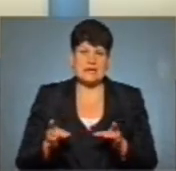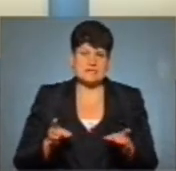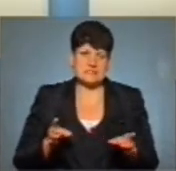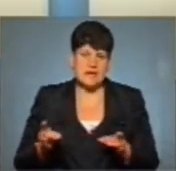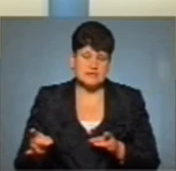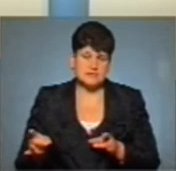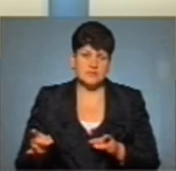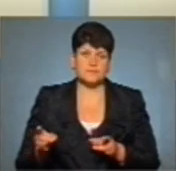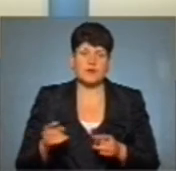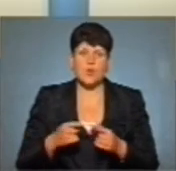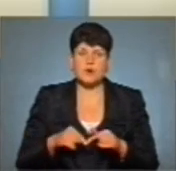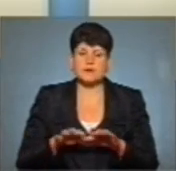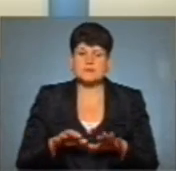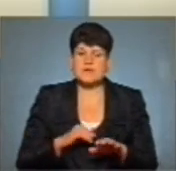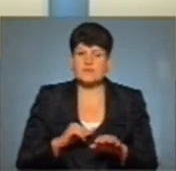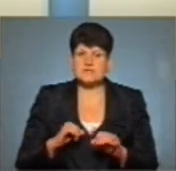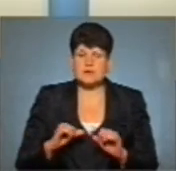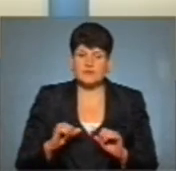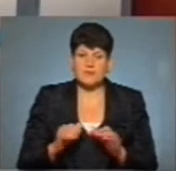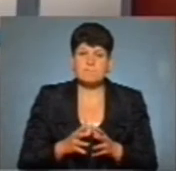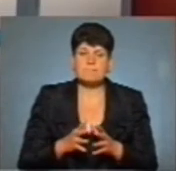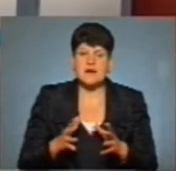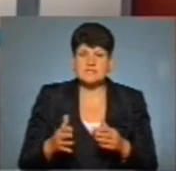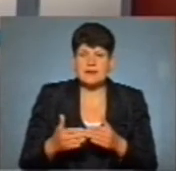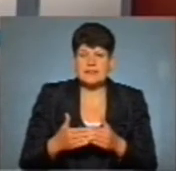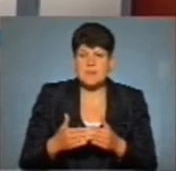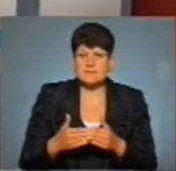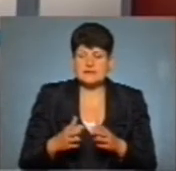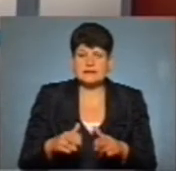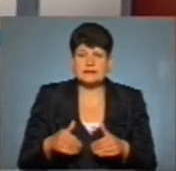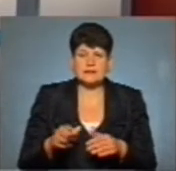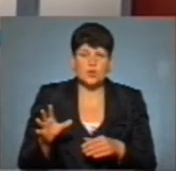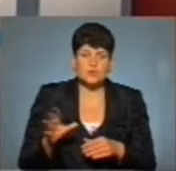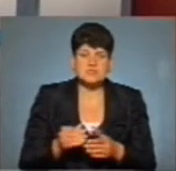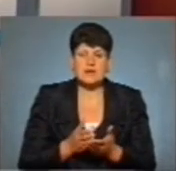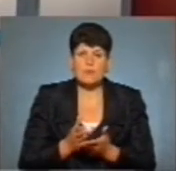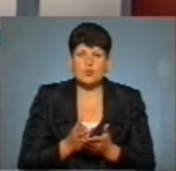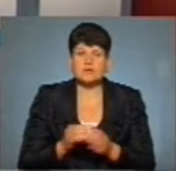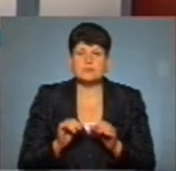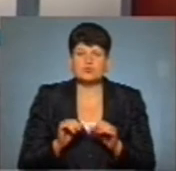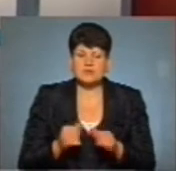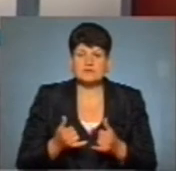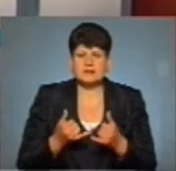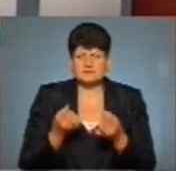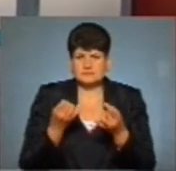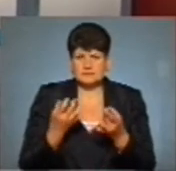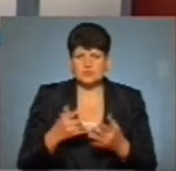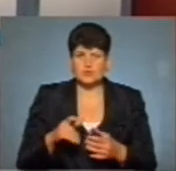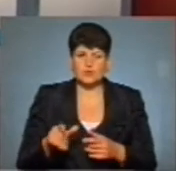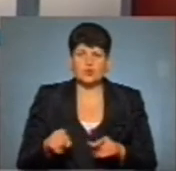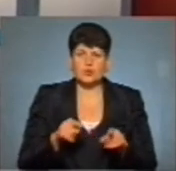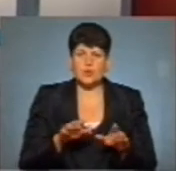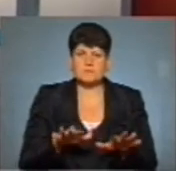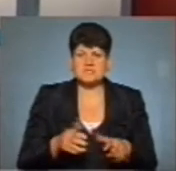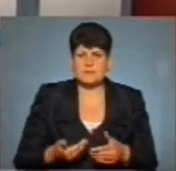місцевого самоврядування, максимально наблизити надання усіх послуг, яких можливих, до пересічного мешканця, до його місця